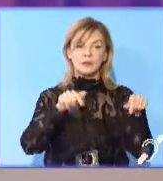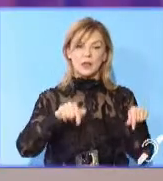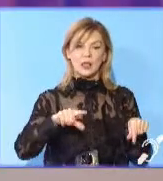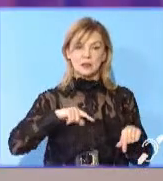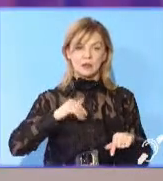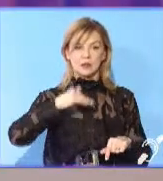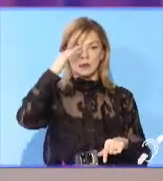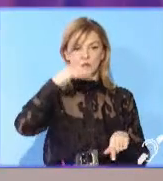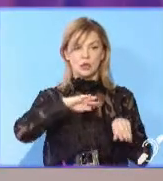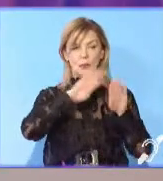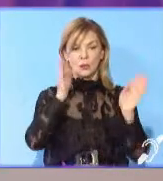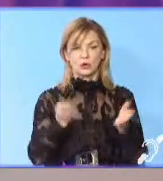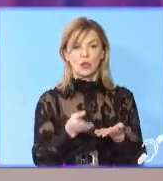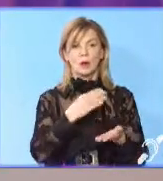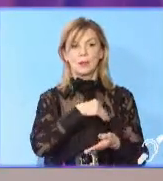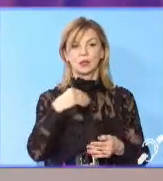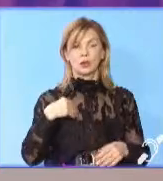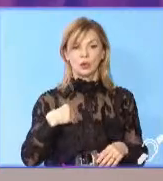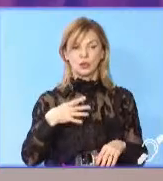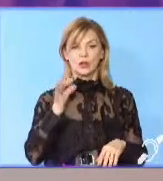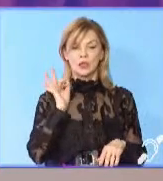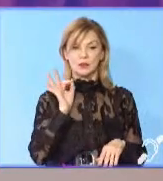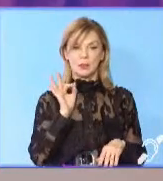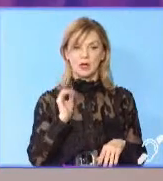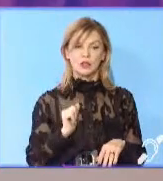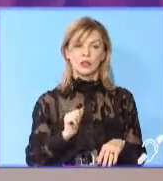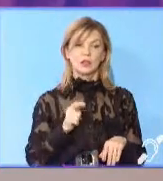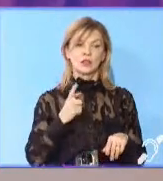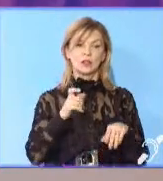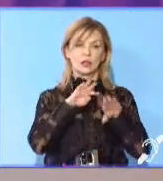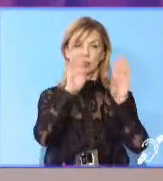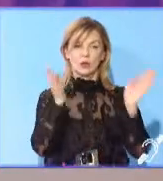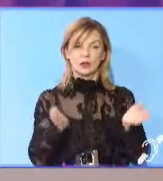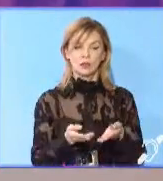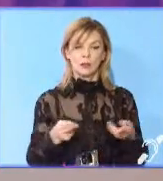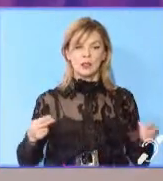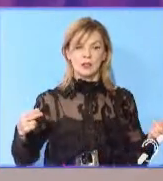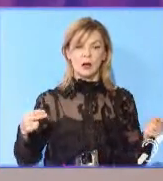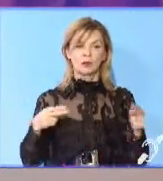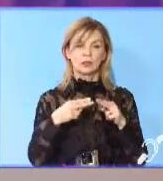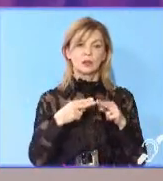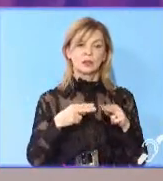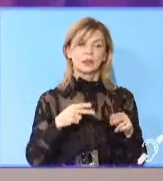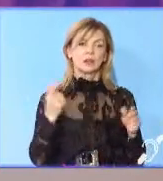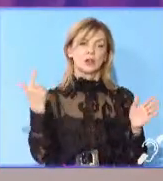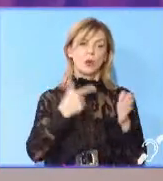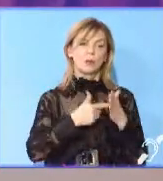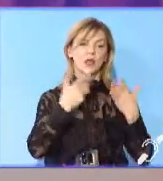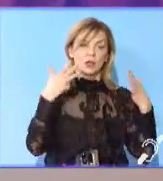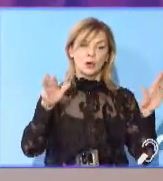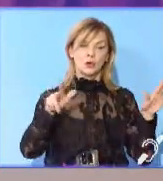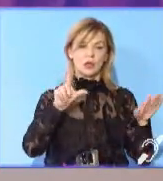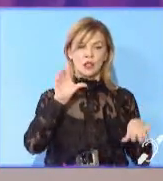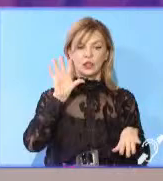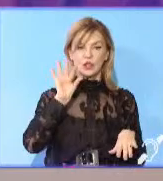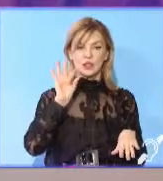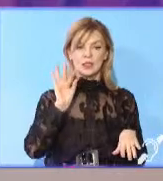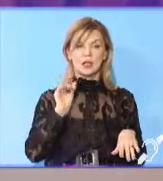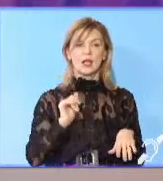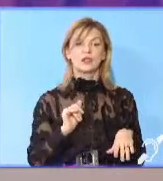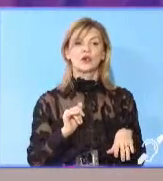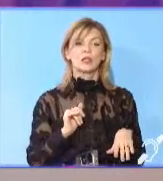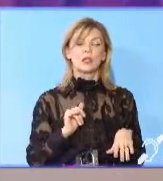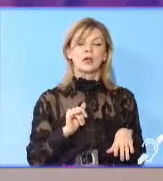Astăzi este Ziua Mondială a Meteorologiei. Specialiștii în domeniu din toată lumea s-au organizat în anul